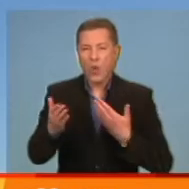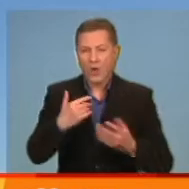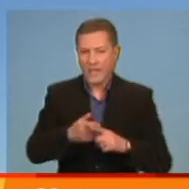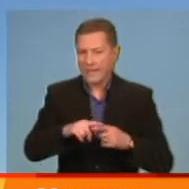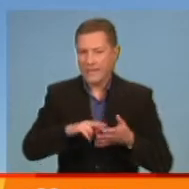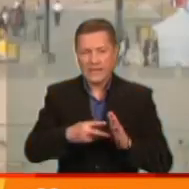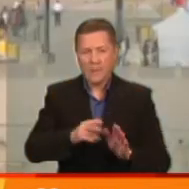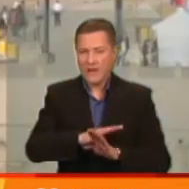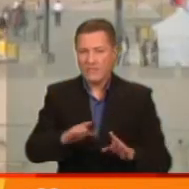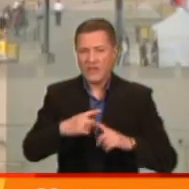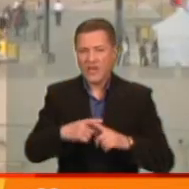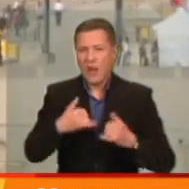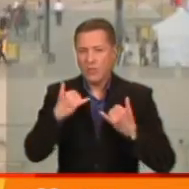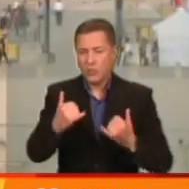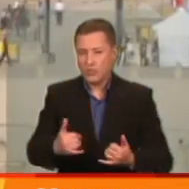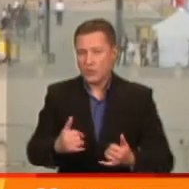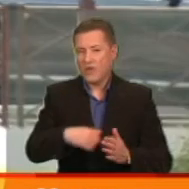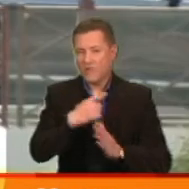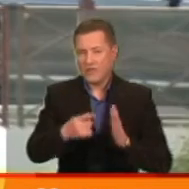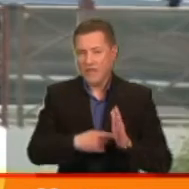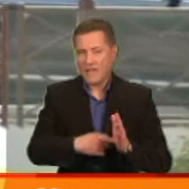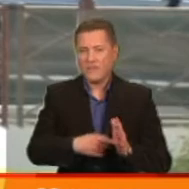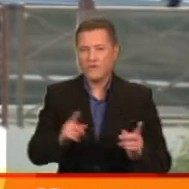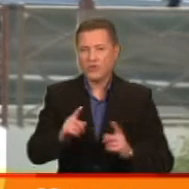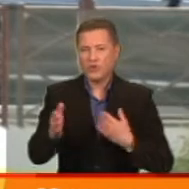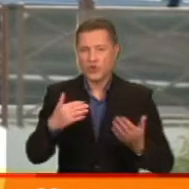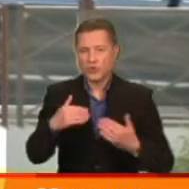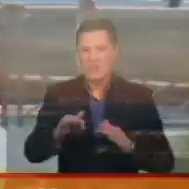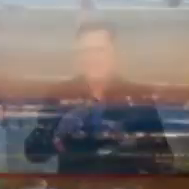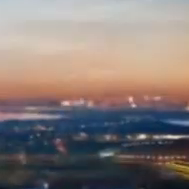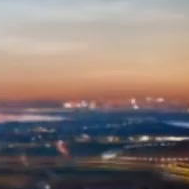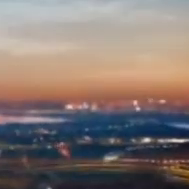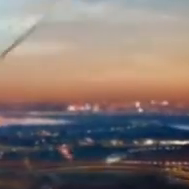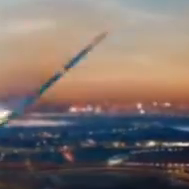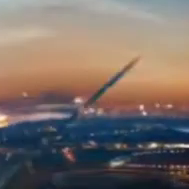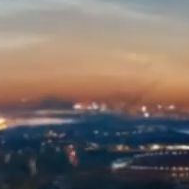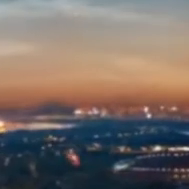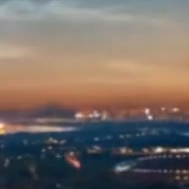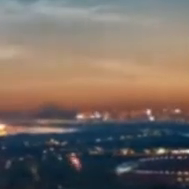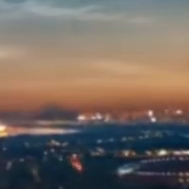передбачає поступок, а надто в питаннях, що стосуються дій Кремля в Україні.